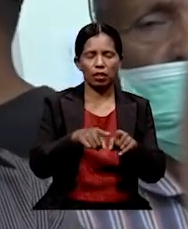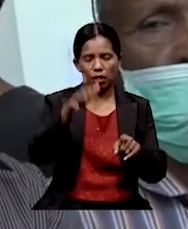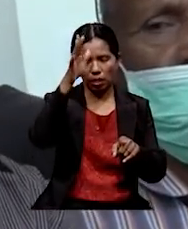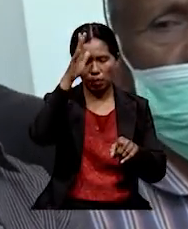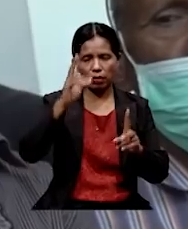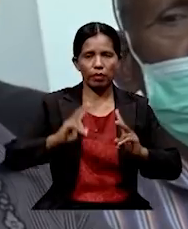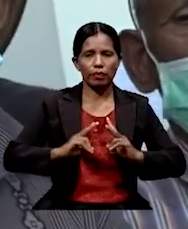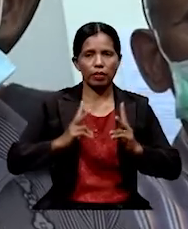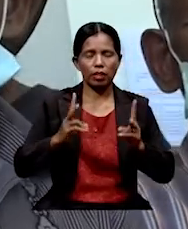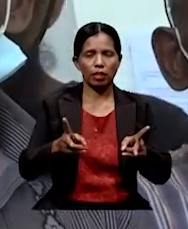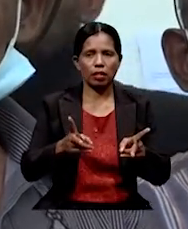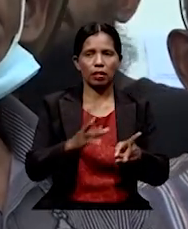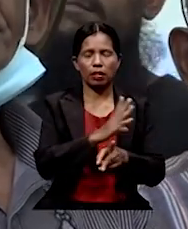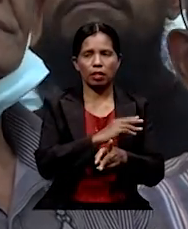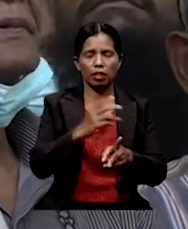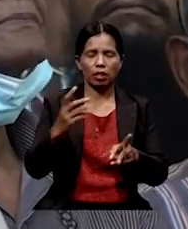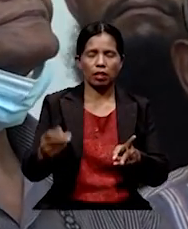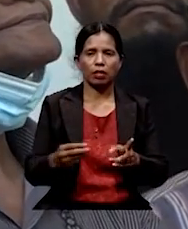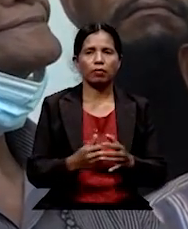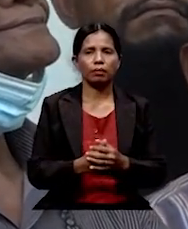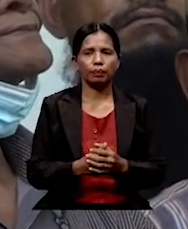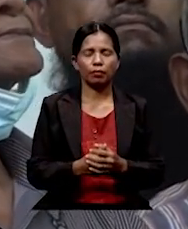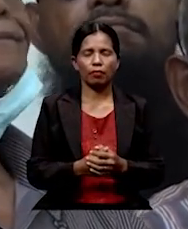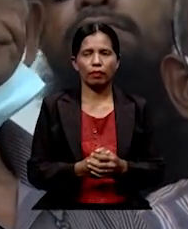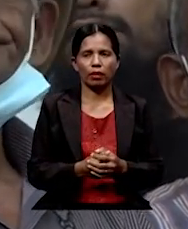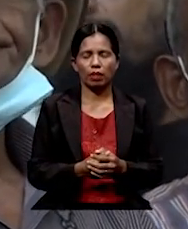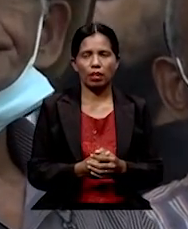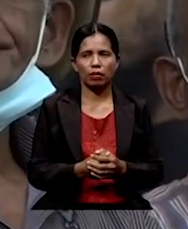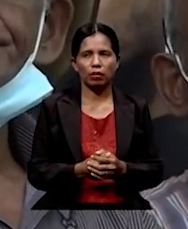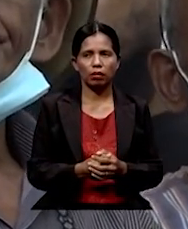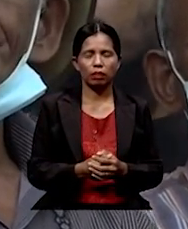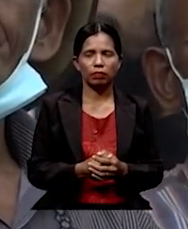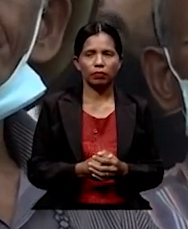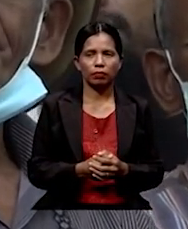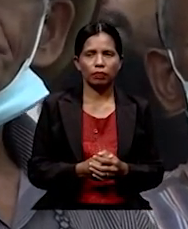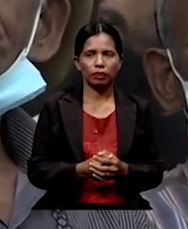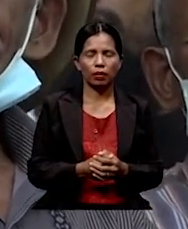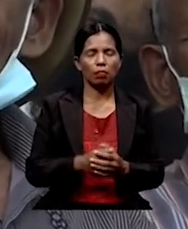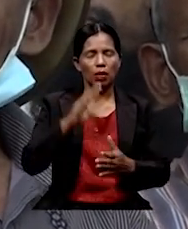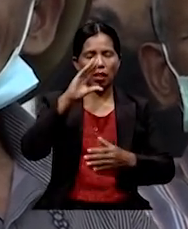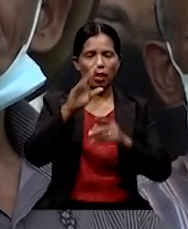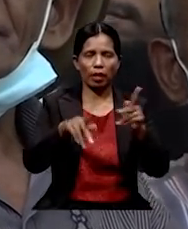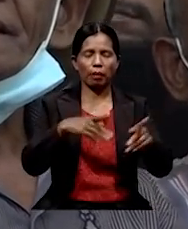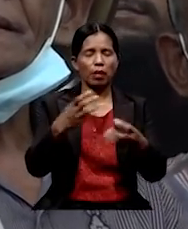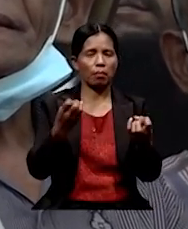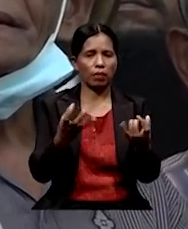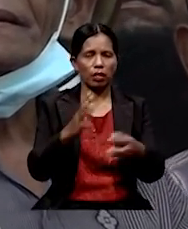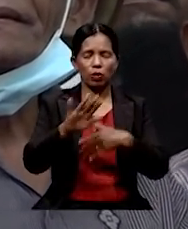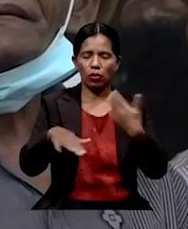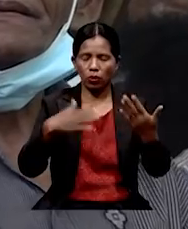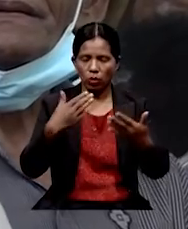combatentes, ba caixa clandestina ser roto, ba rompia ser roto, busi dizer